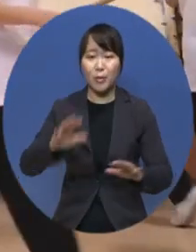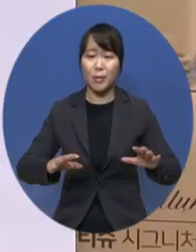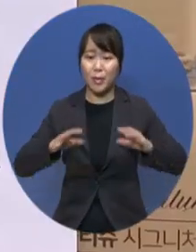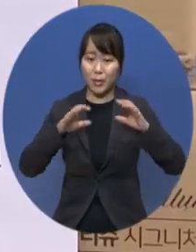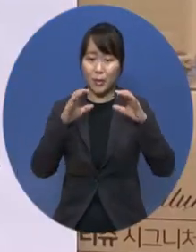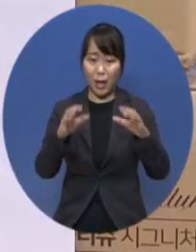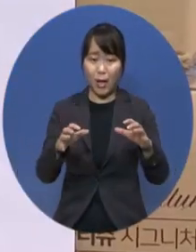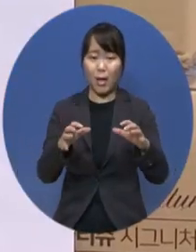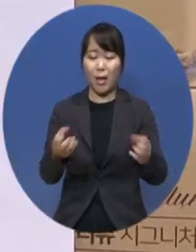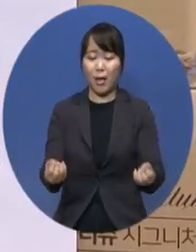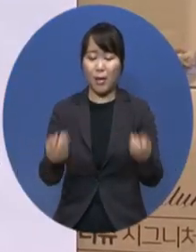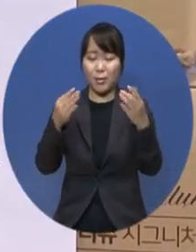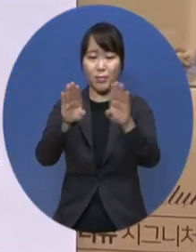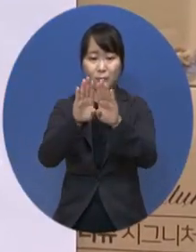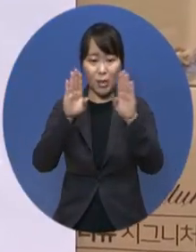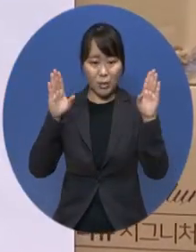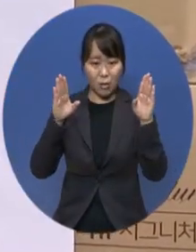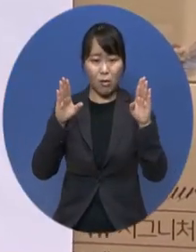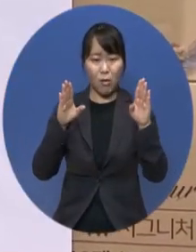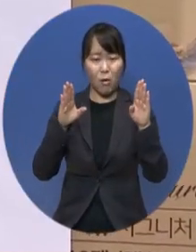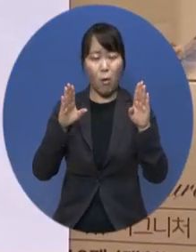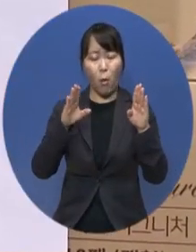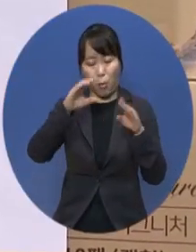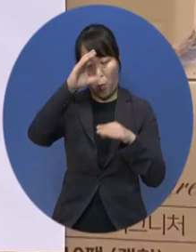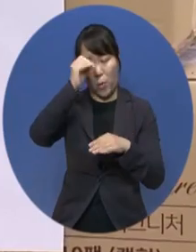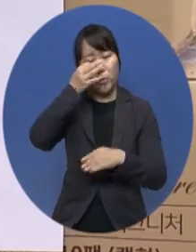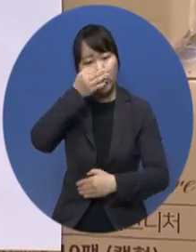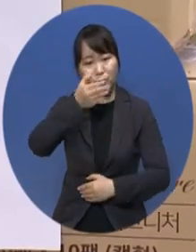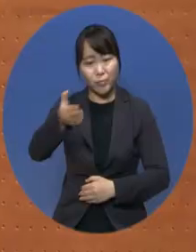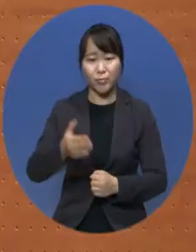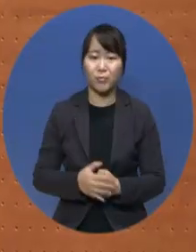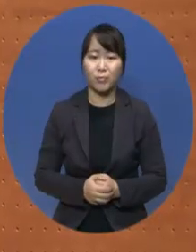세상 행사를 마련해 귀감이 되고 있습니다.